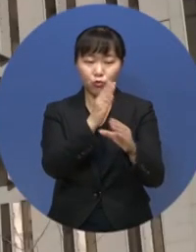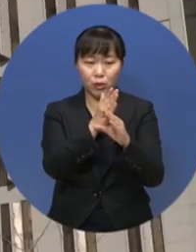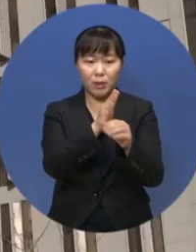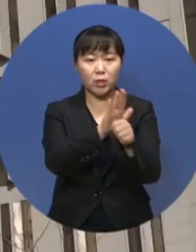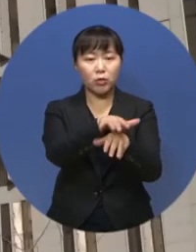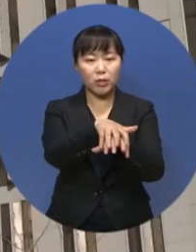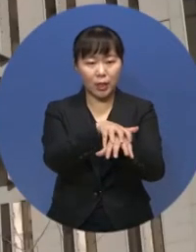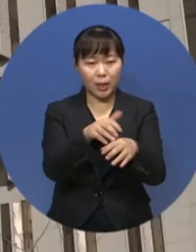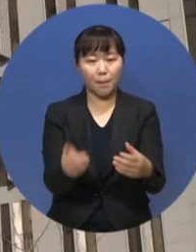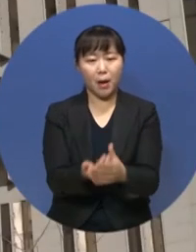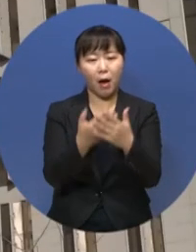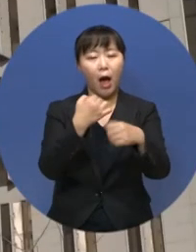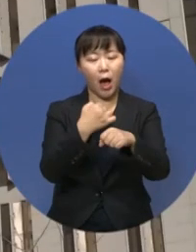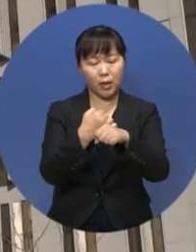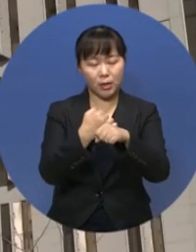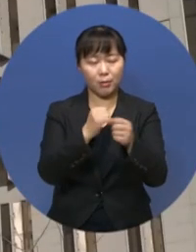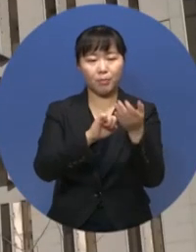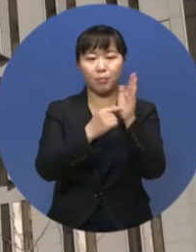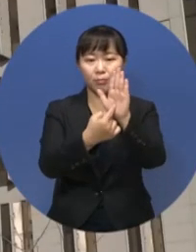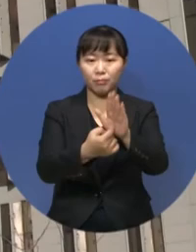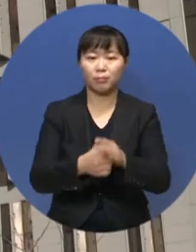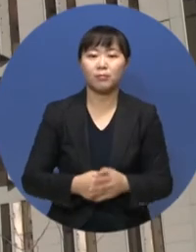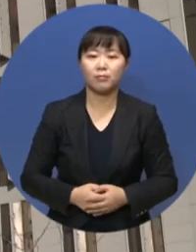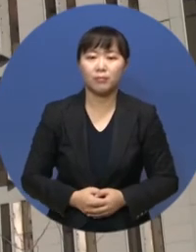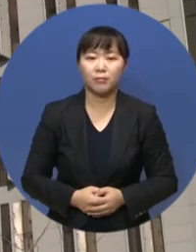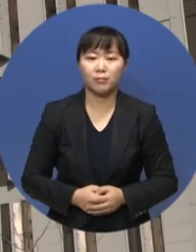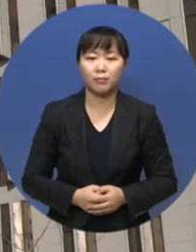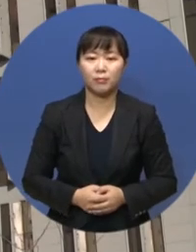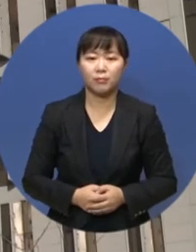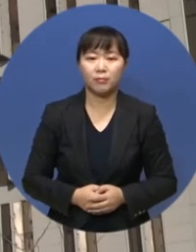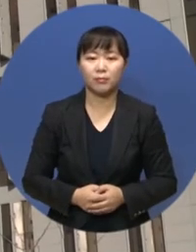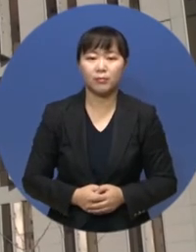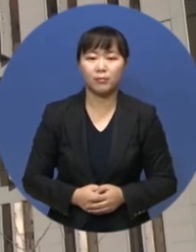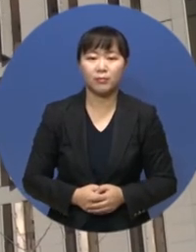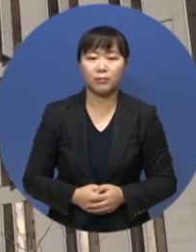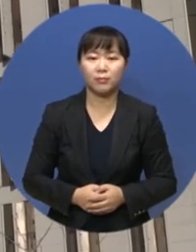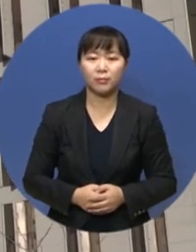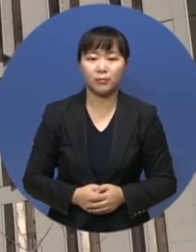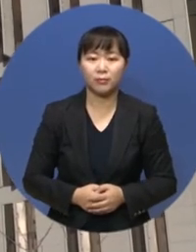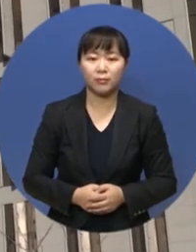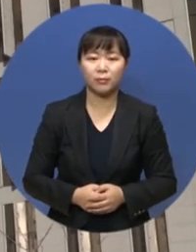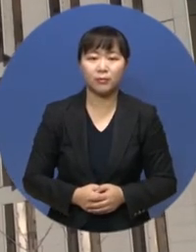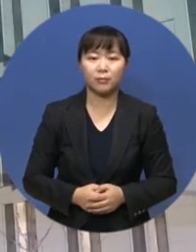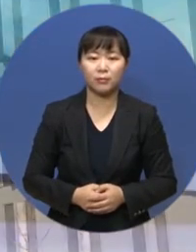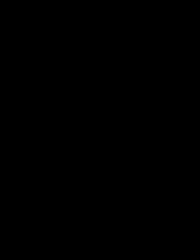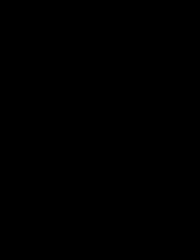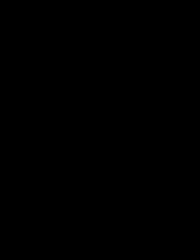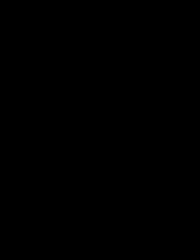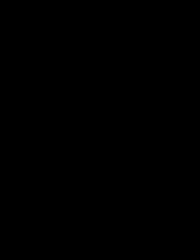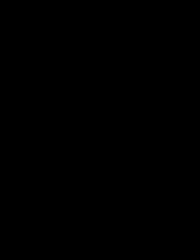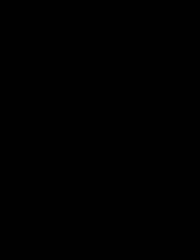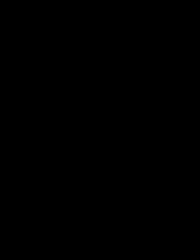발전시키겠다 고 포부를 밝혔습니다 복지 tv 뉴스 박승용 입니다